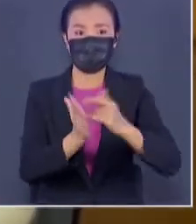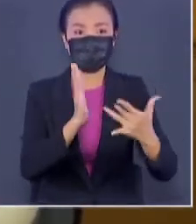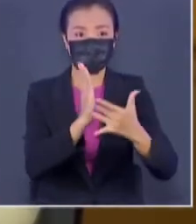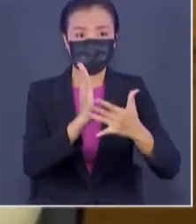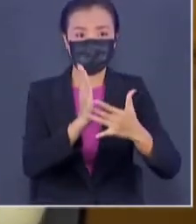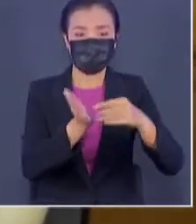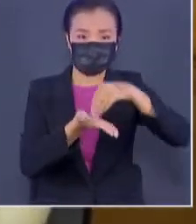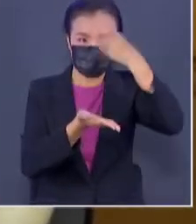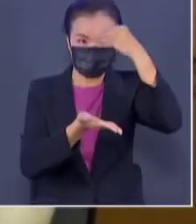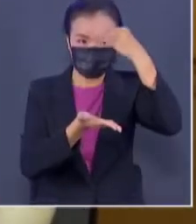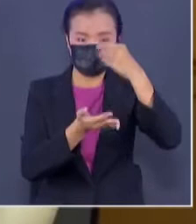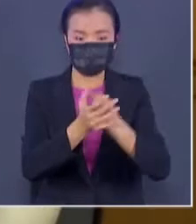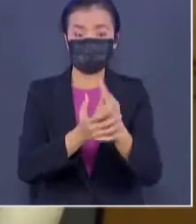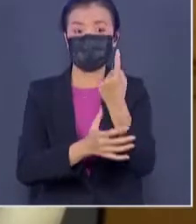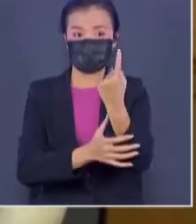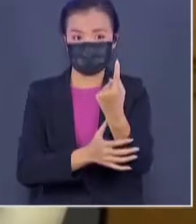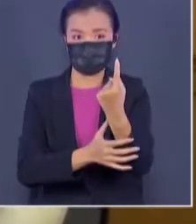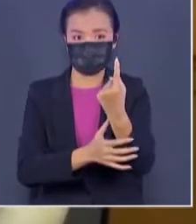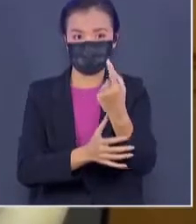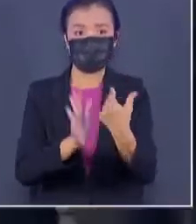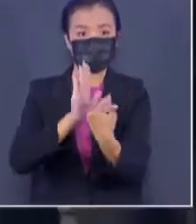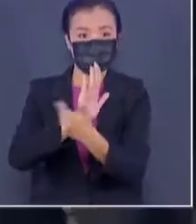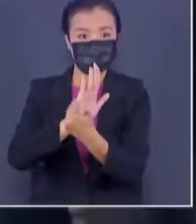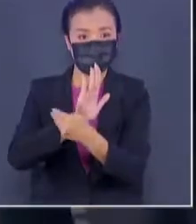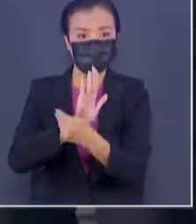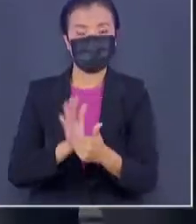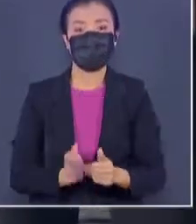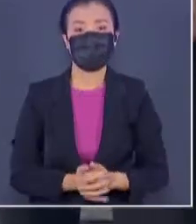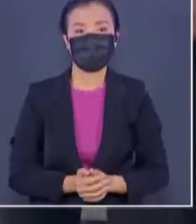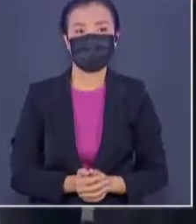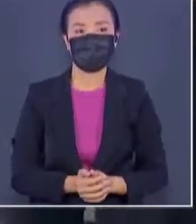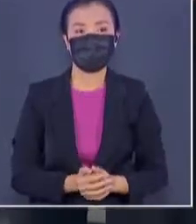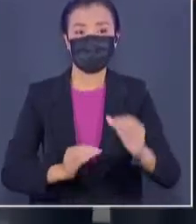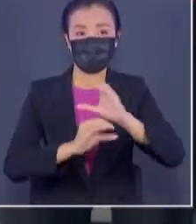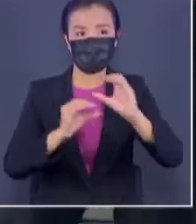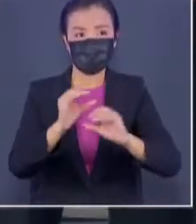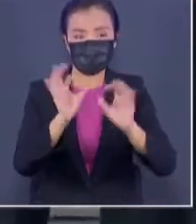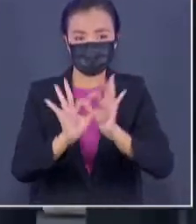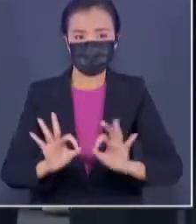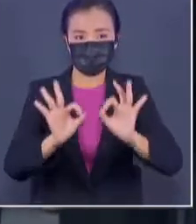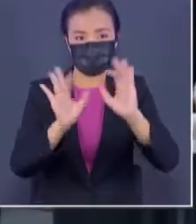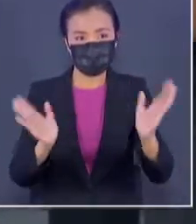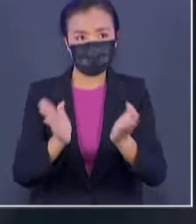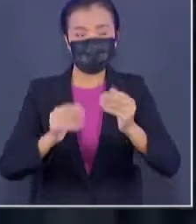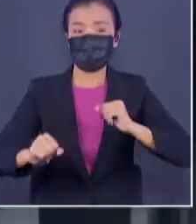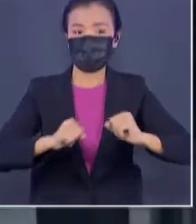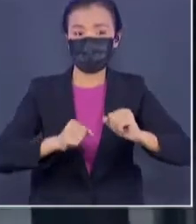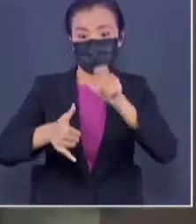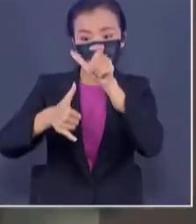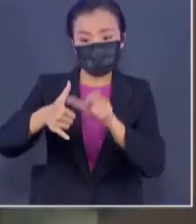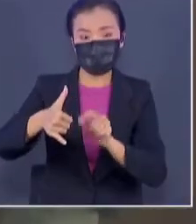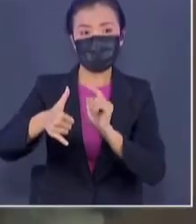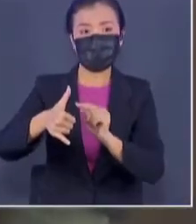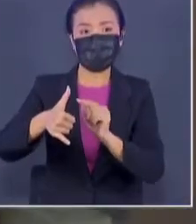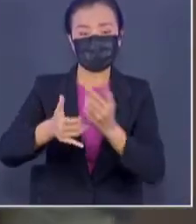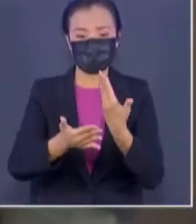ในสถานศึกษาเป็นแห่งแรกในภาคตะวันออกเฉียงเหนือครับซึ่งนับเป็นโครงการสำคัญที่จะส่งเสริมให้เยาวชนนั้นมีนิสัยรัก